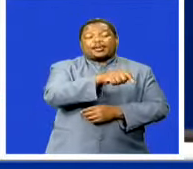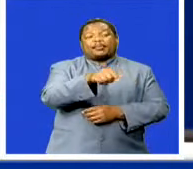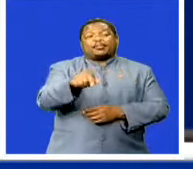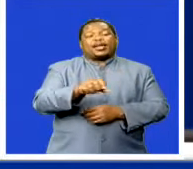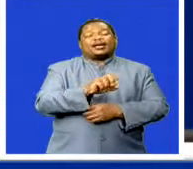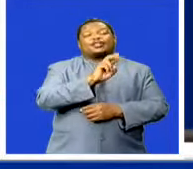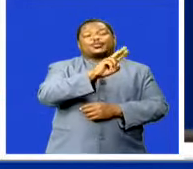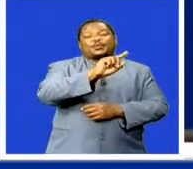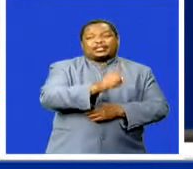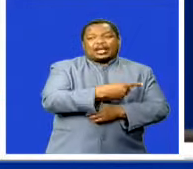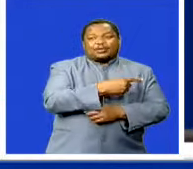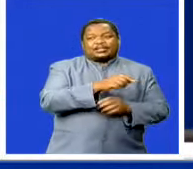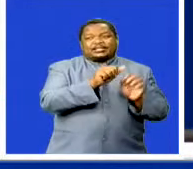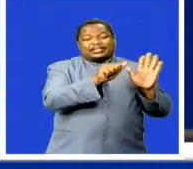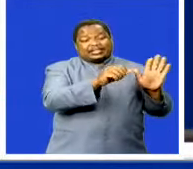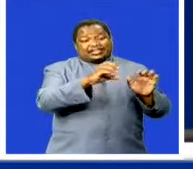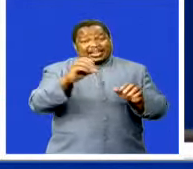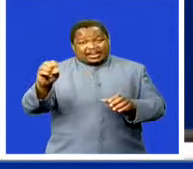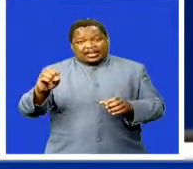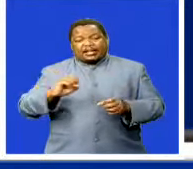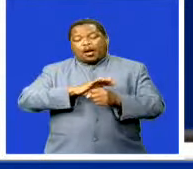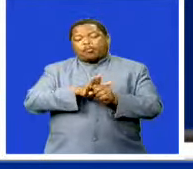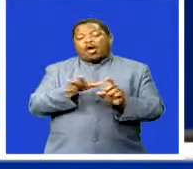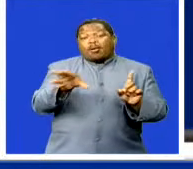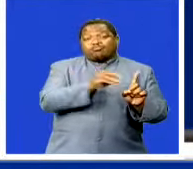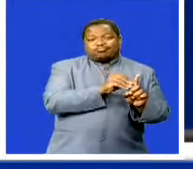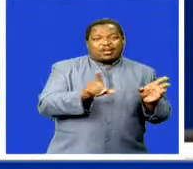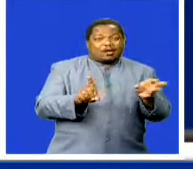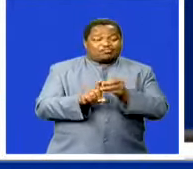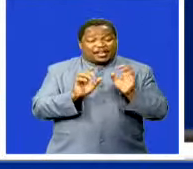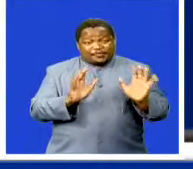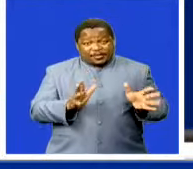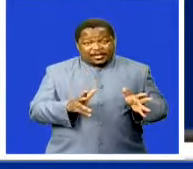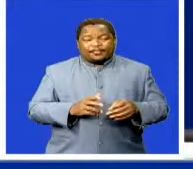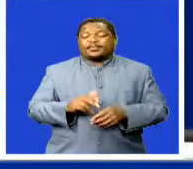2600 wemaswati lana lomkhuhlane hoho yena una